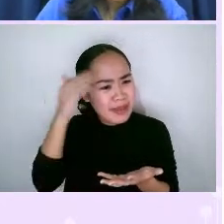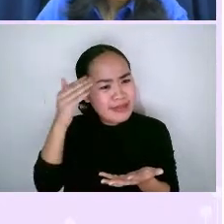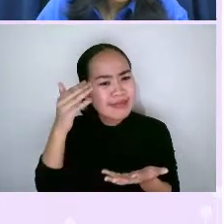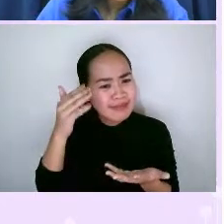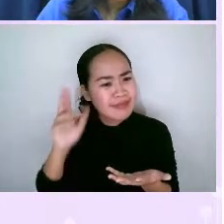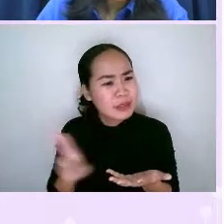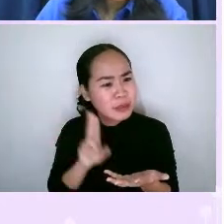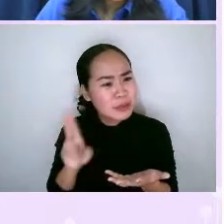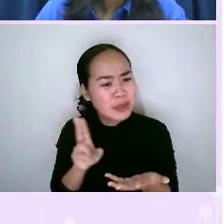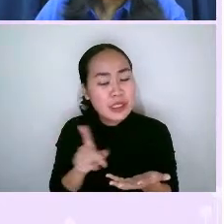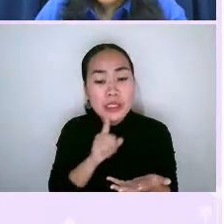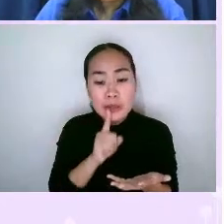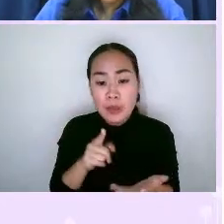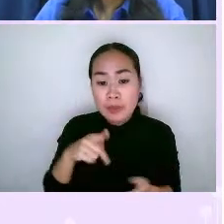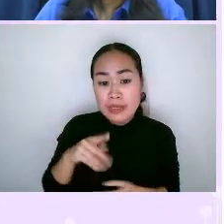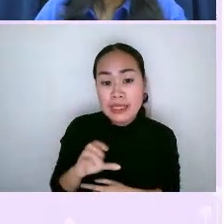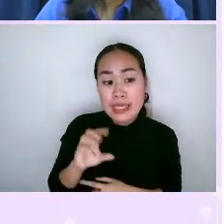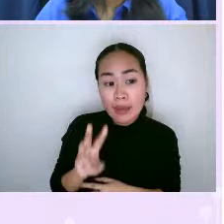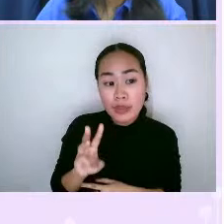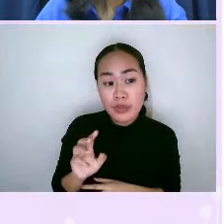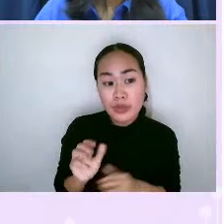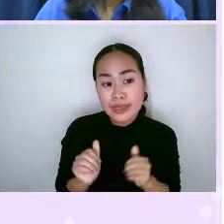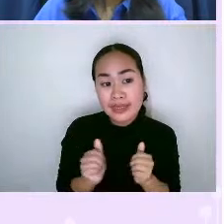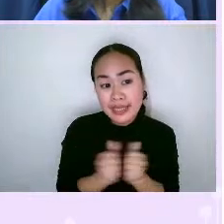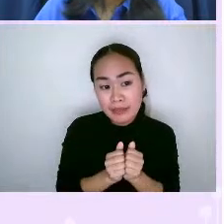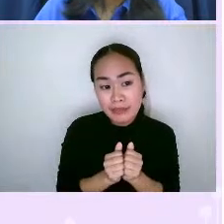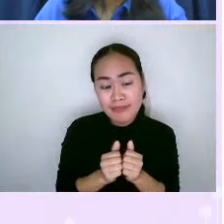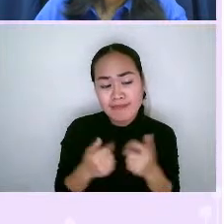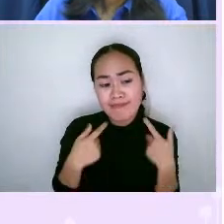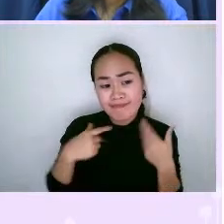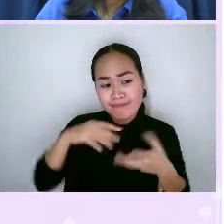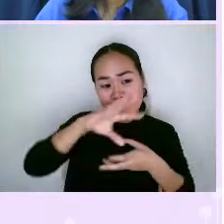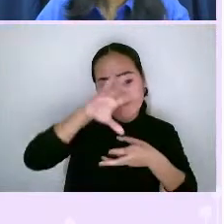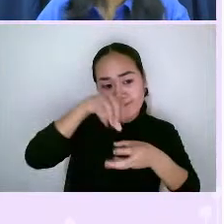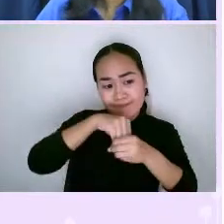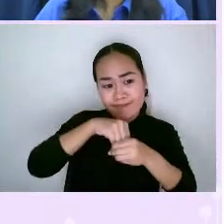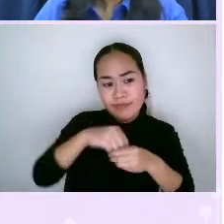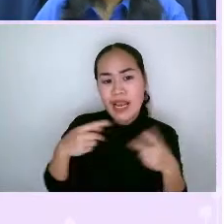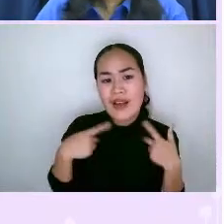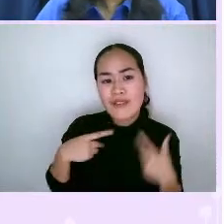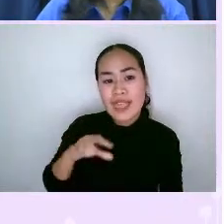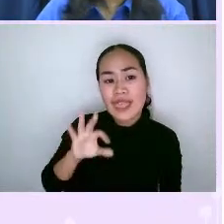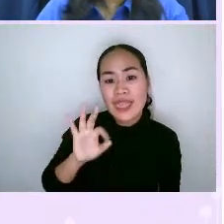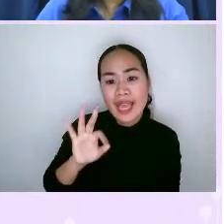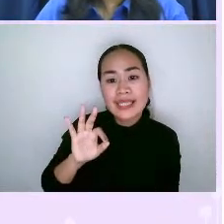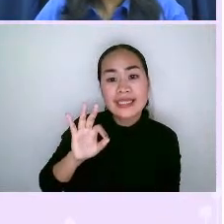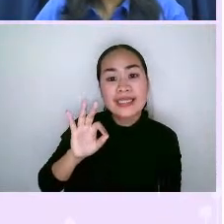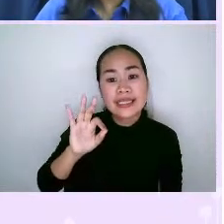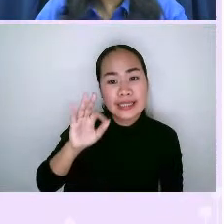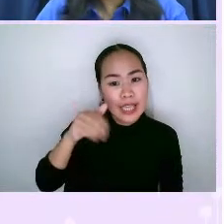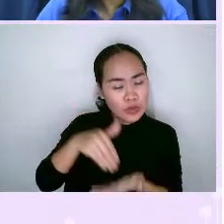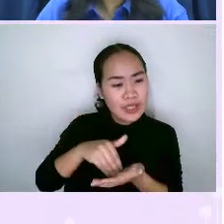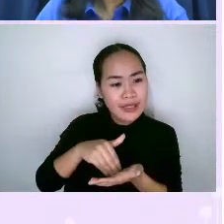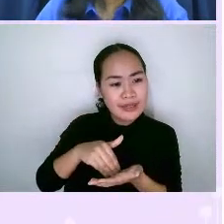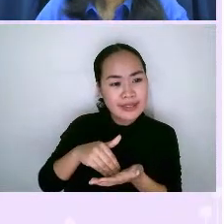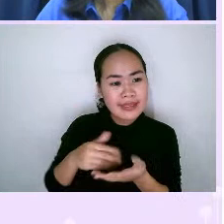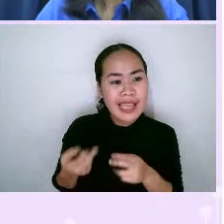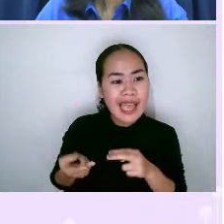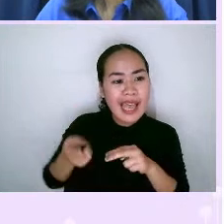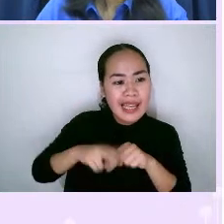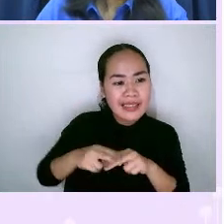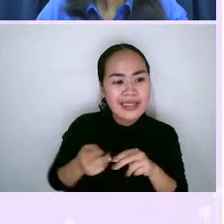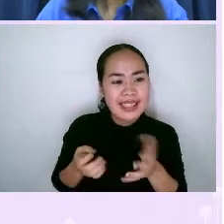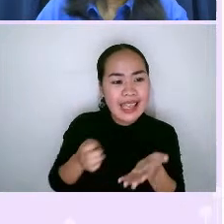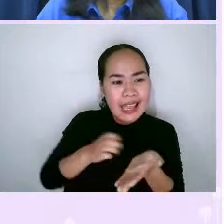ginawa kasama ang PCW simula nung ating nilabas ito, ay meron na tayong 9,000, more than 9,000 enrollment at more than